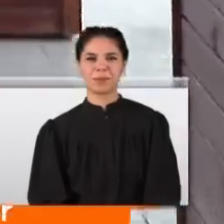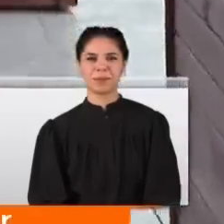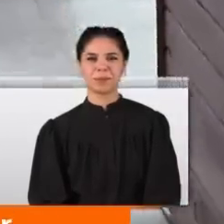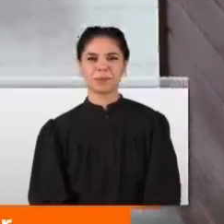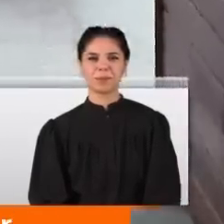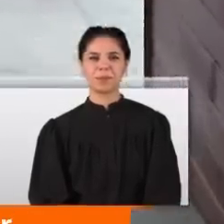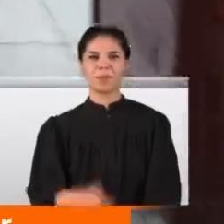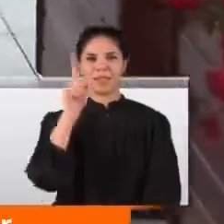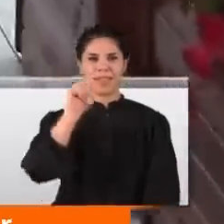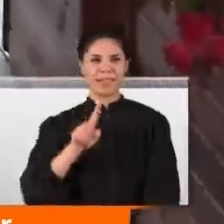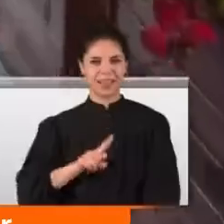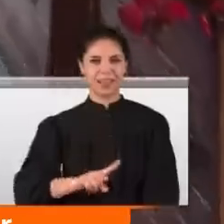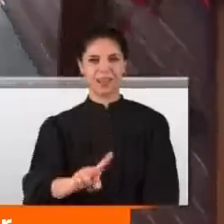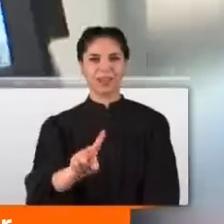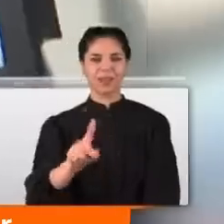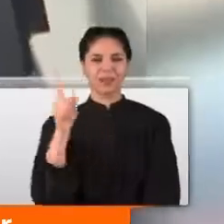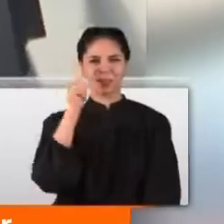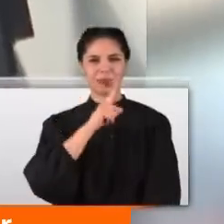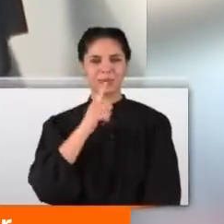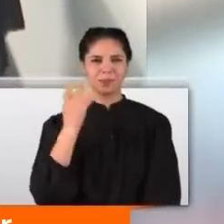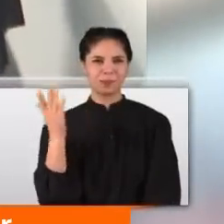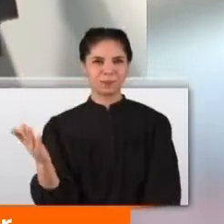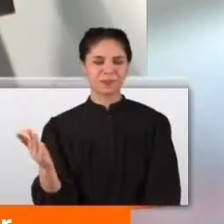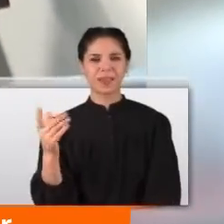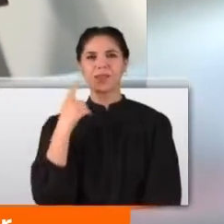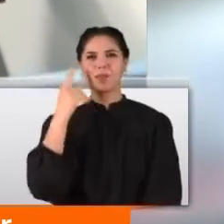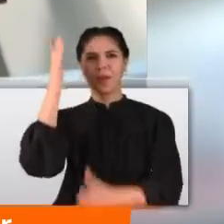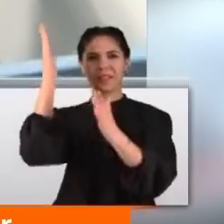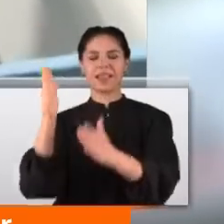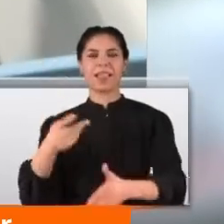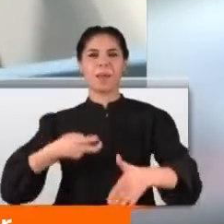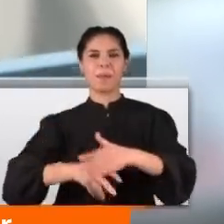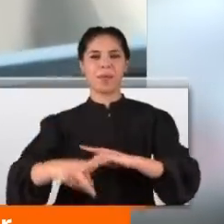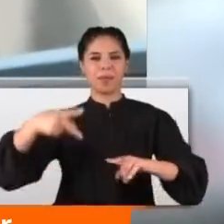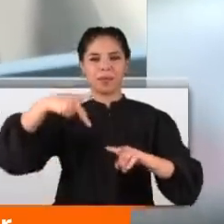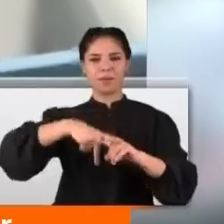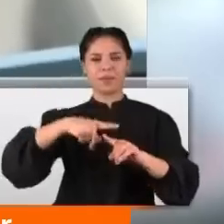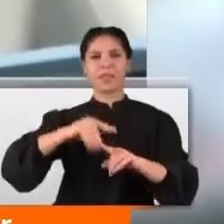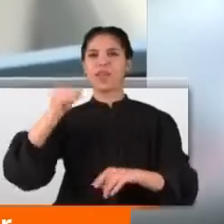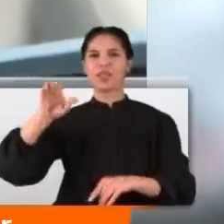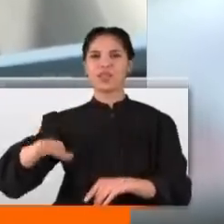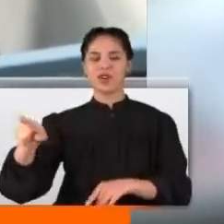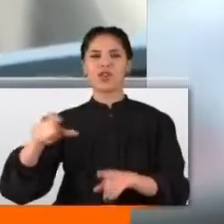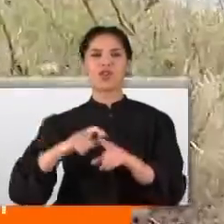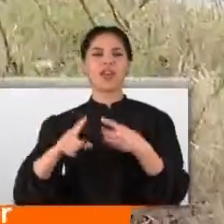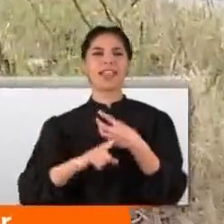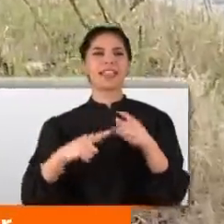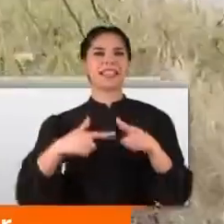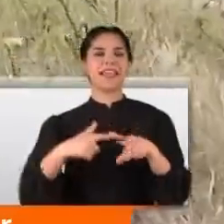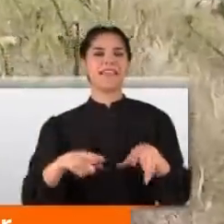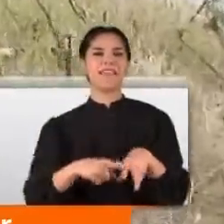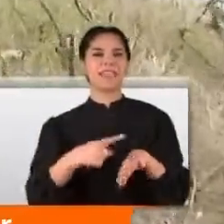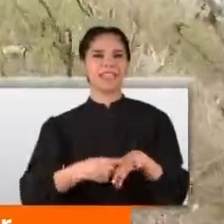İlk seferin en renkli simasıydı. Erdoğan metroyu kullandı, Defne İmece ise şarkılarıyla ona eşlik etti.